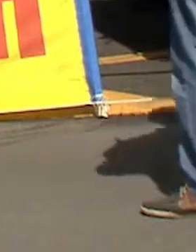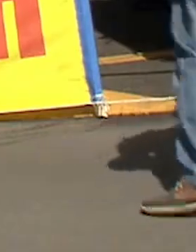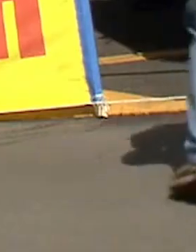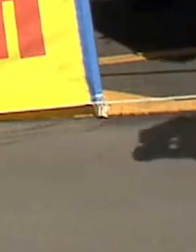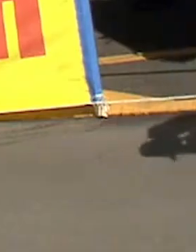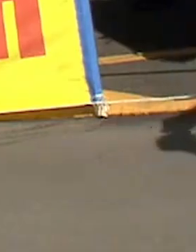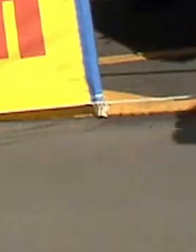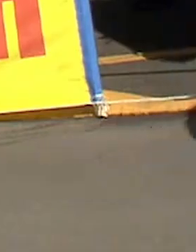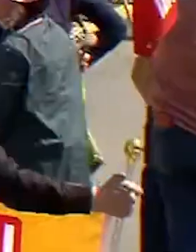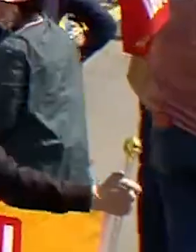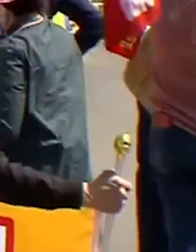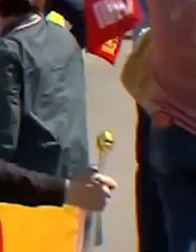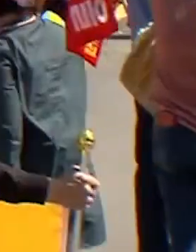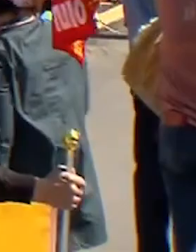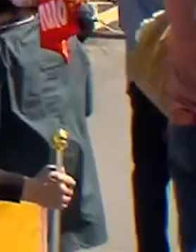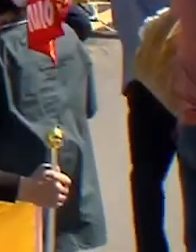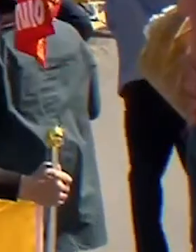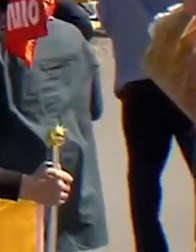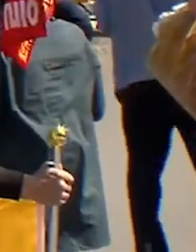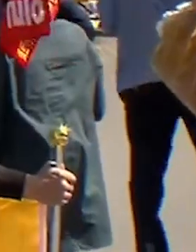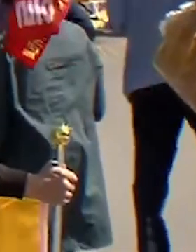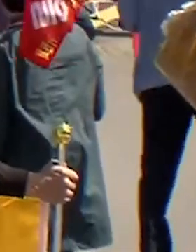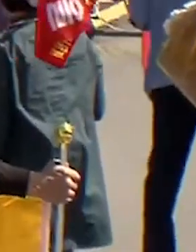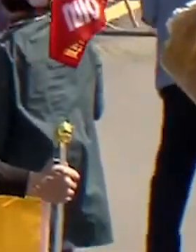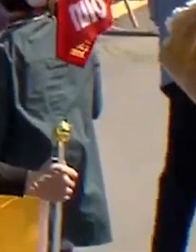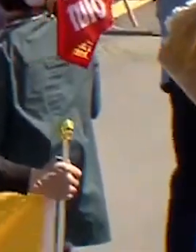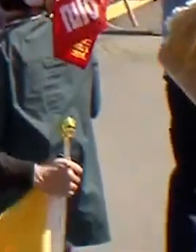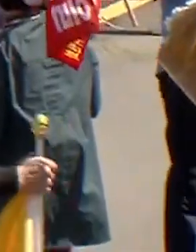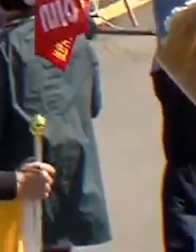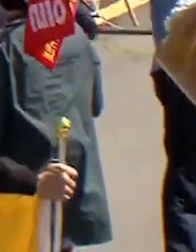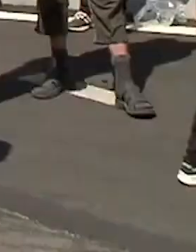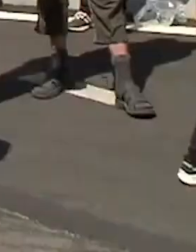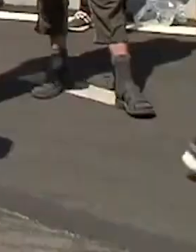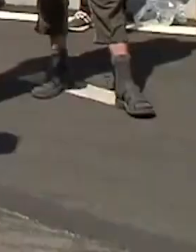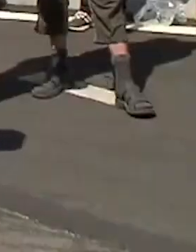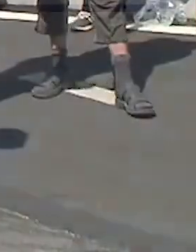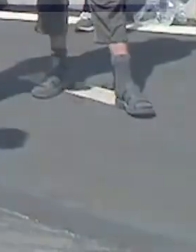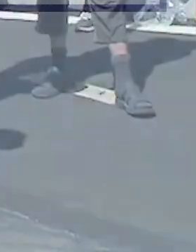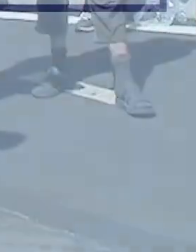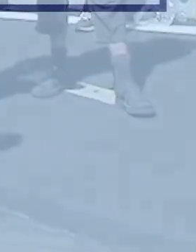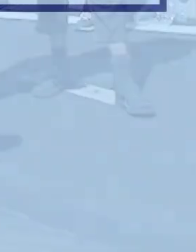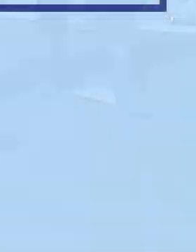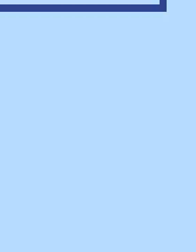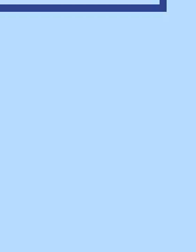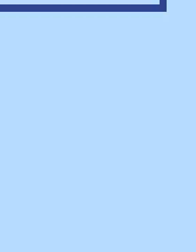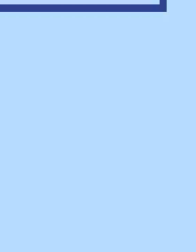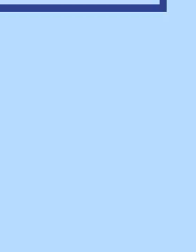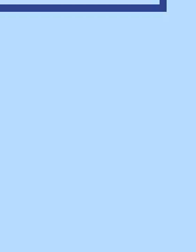일단락될지 주민들의 관심이 쏠리고 있습니다. MBC 뉴스 정성호입니다.